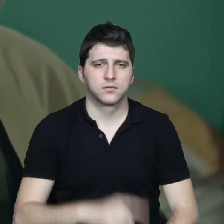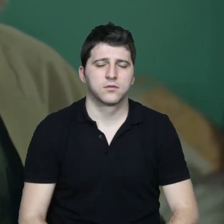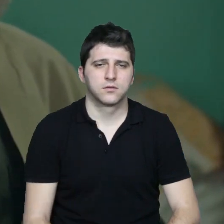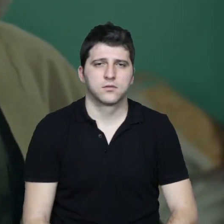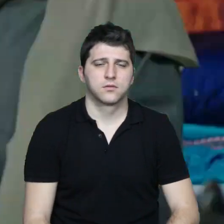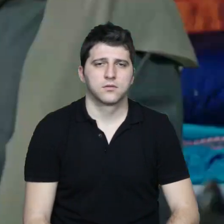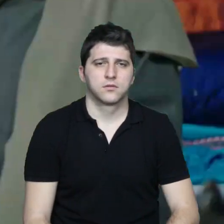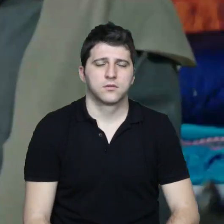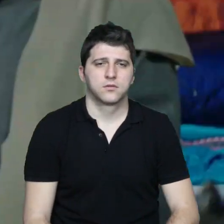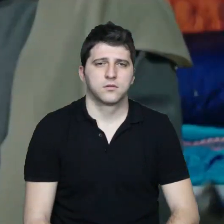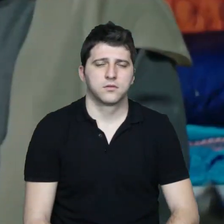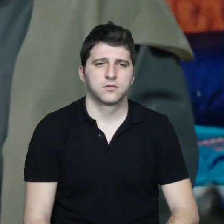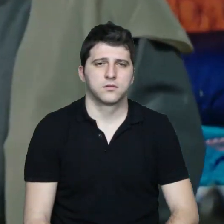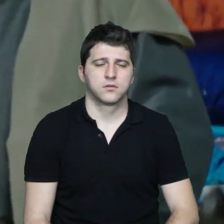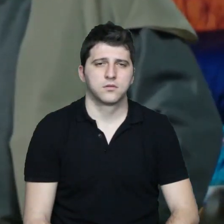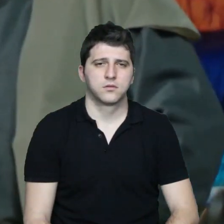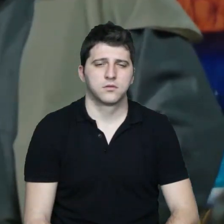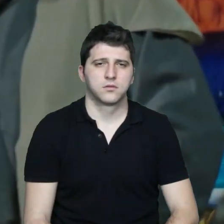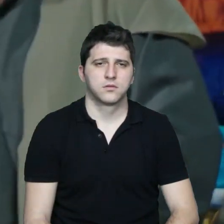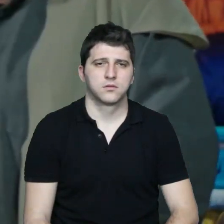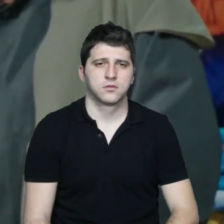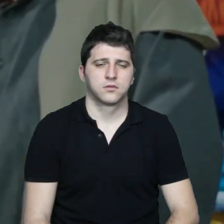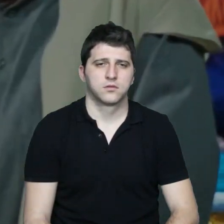İbrahim cebinden çıkardı.